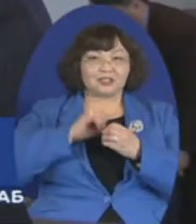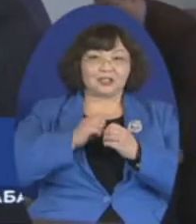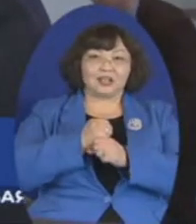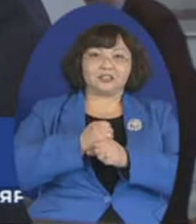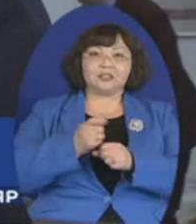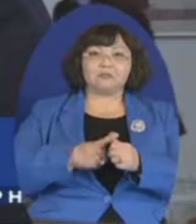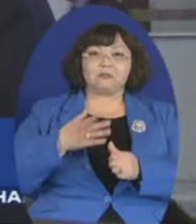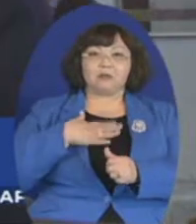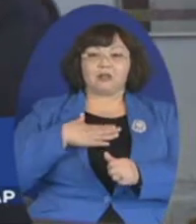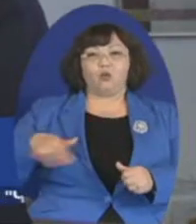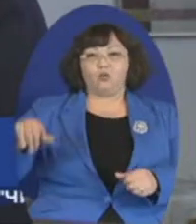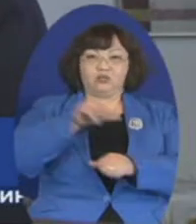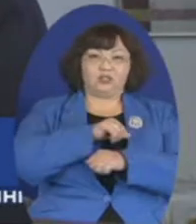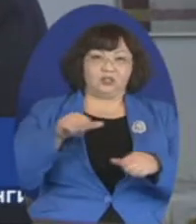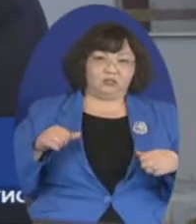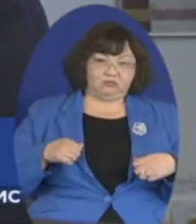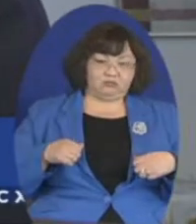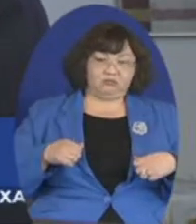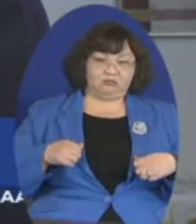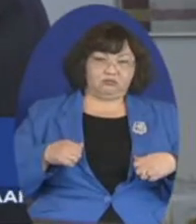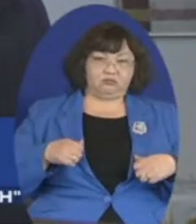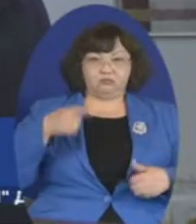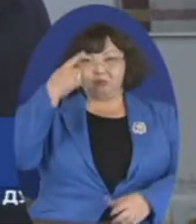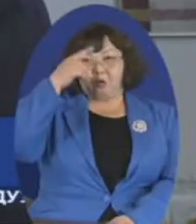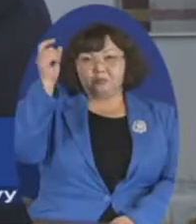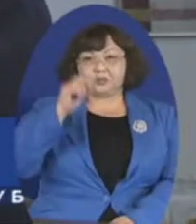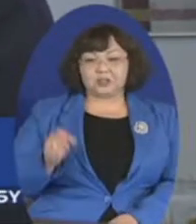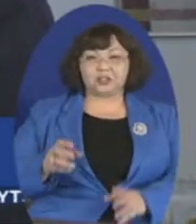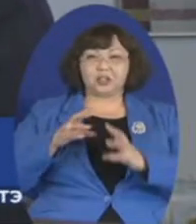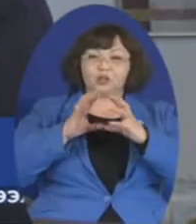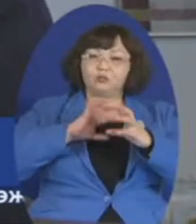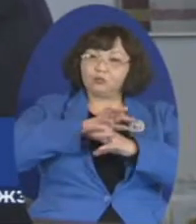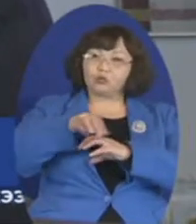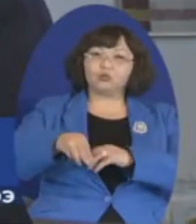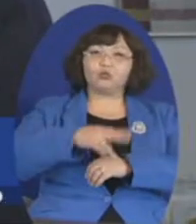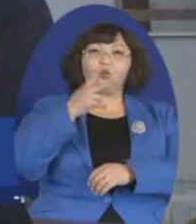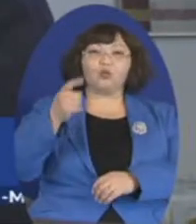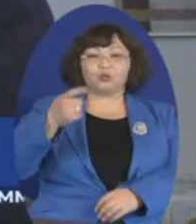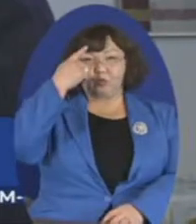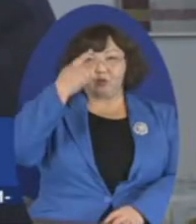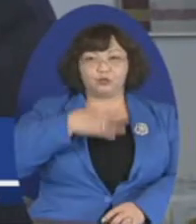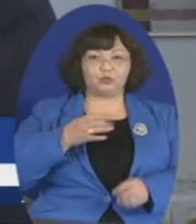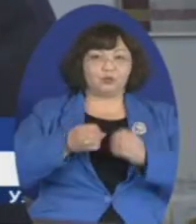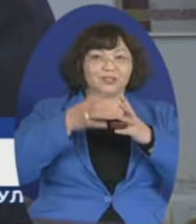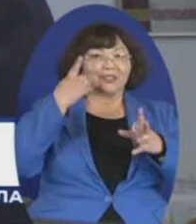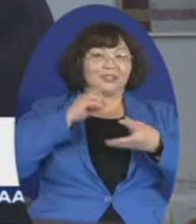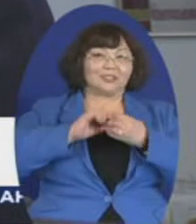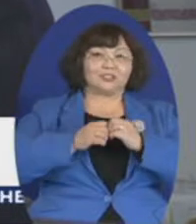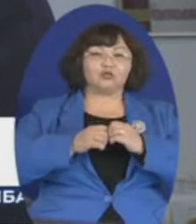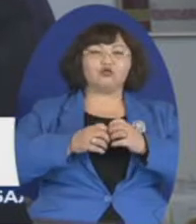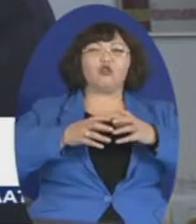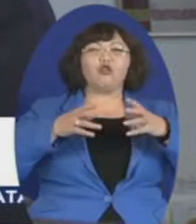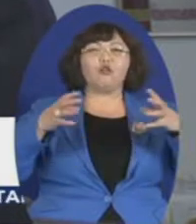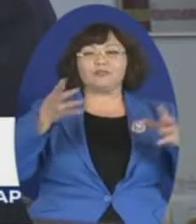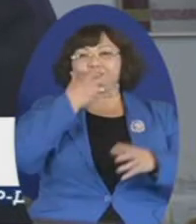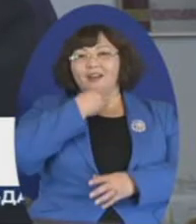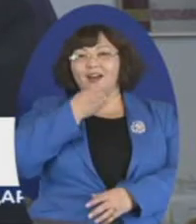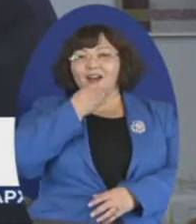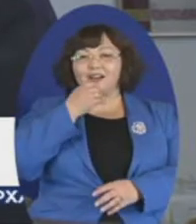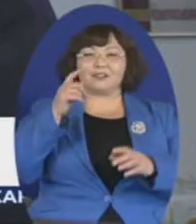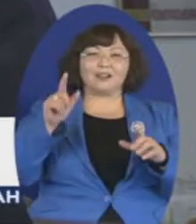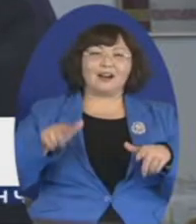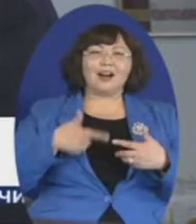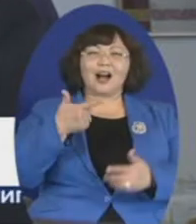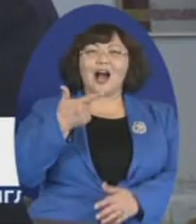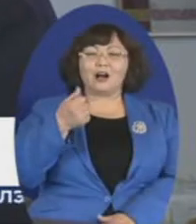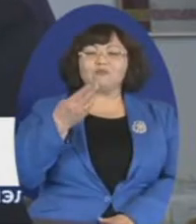түмэнд бичилж байна. Монгол бичиг бол дэлхийн хүндрэлтний одоо түүхэнд оруулсан монголчуудын бүтээсэн том гайхамшиг байна. Тэгэхэд гайхамшигийг бүтээгээд